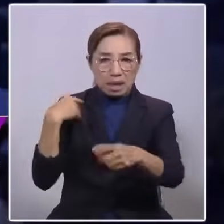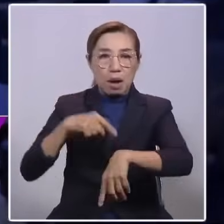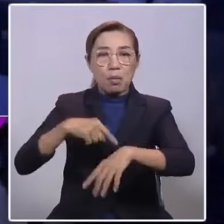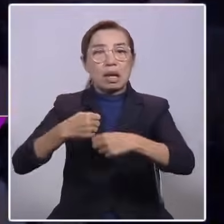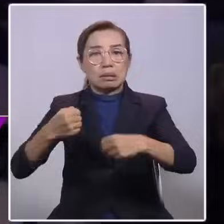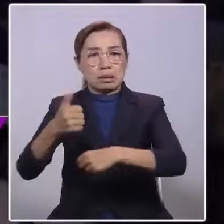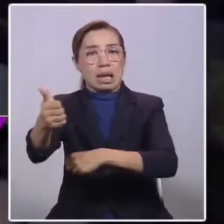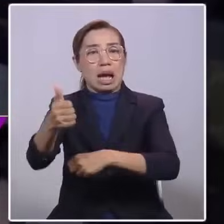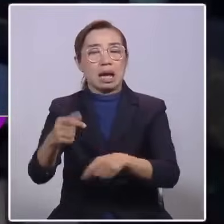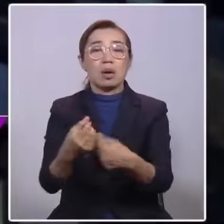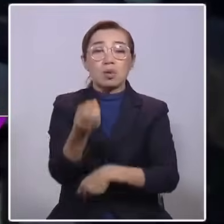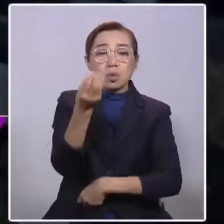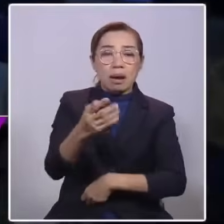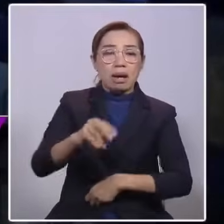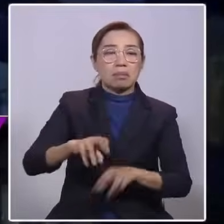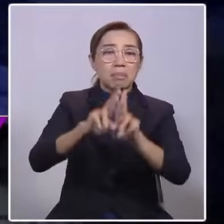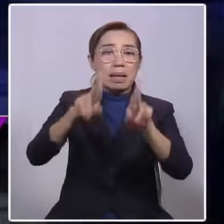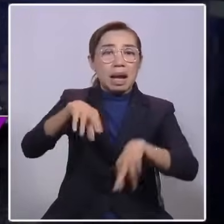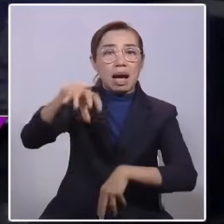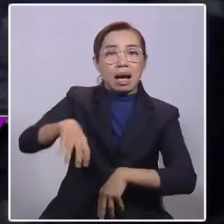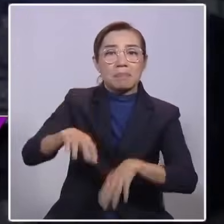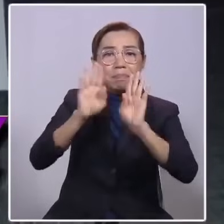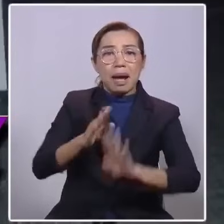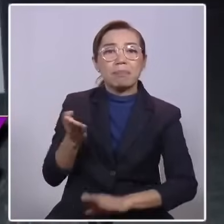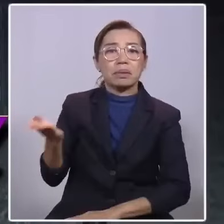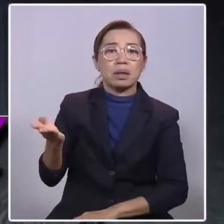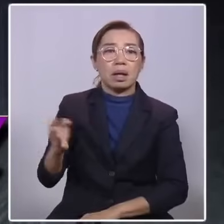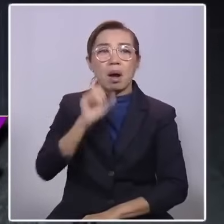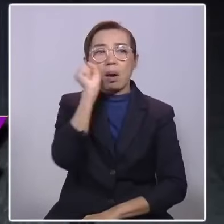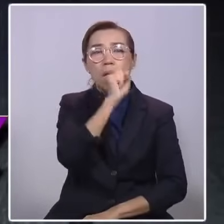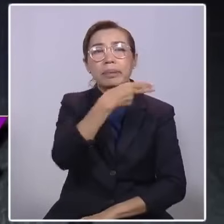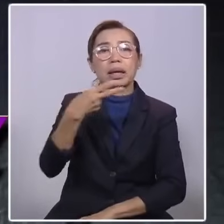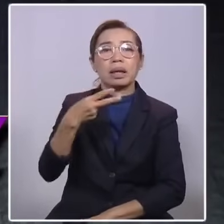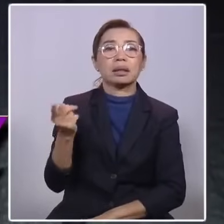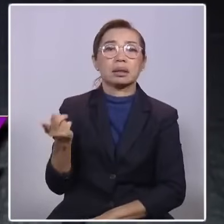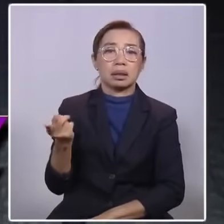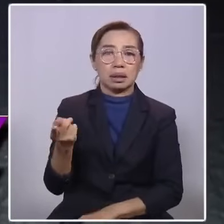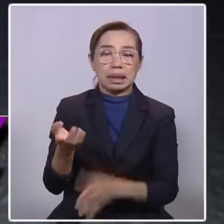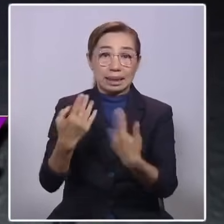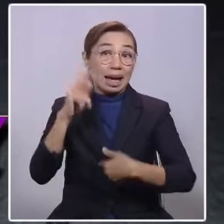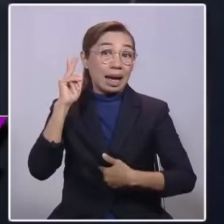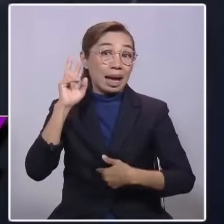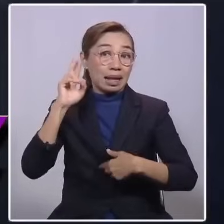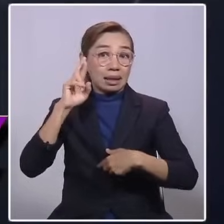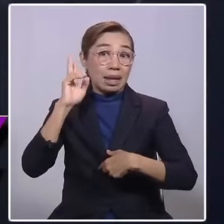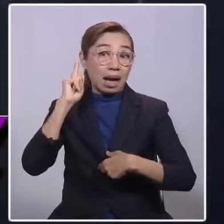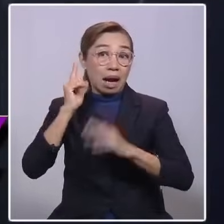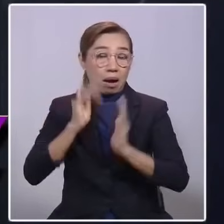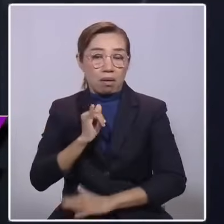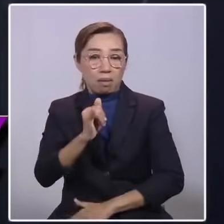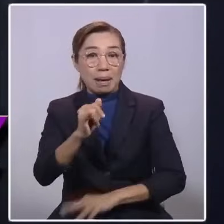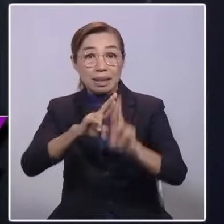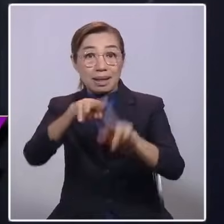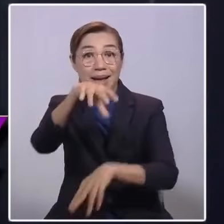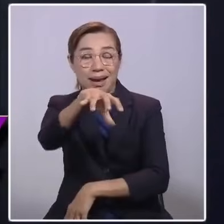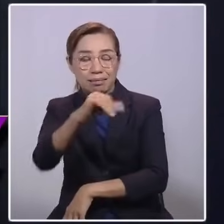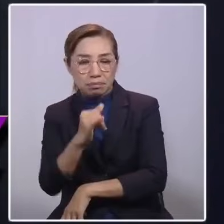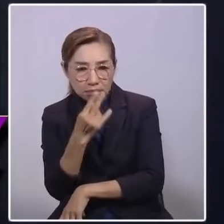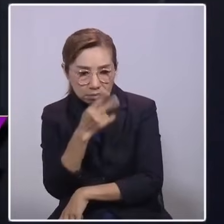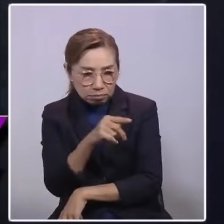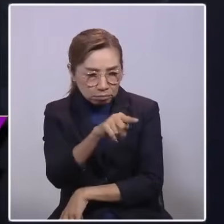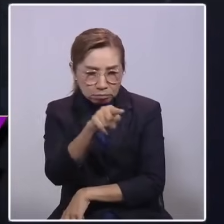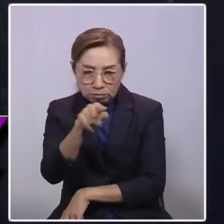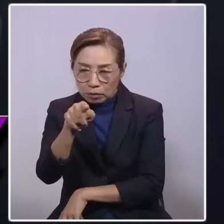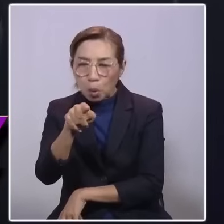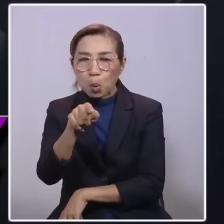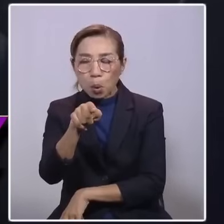ลักษณะอย่างเงี้ฮะเป็นร้านคาราโอเกะอ่านะฮะบโดยร้านที่ผู้สื่อข่าวลงพื้นที่ไปตรวจสอบก็พบว่ายืนยันนะครับ